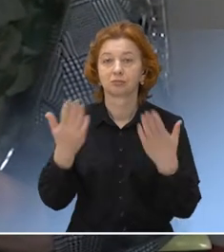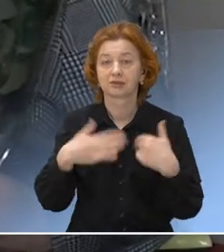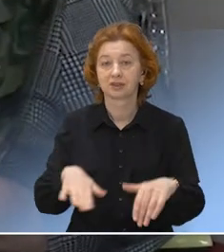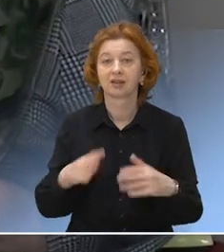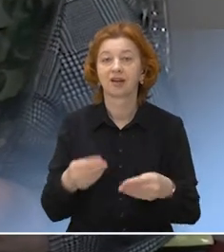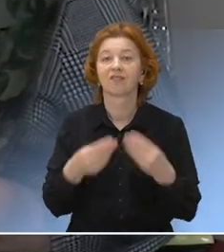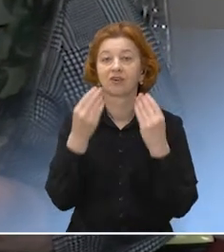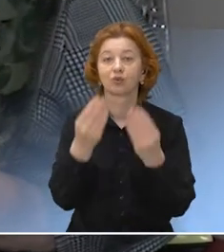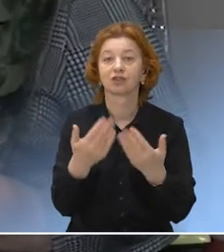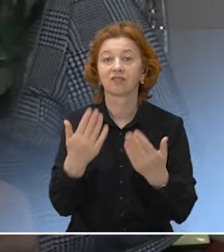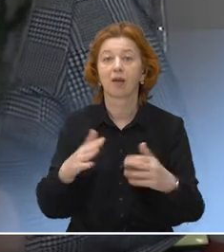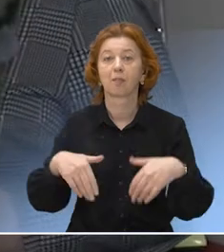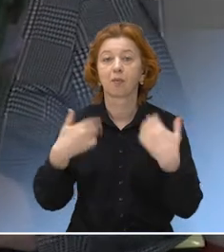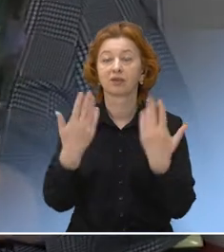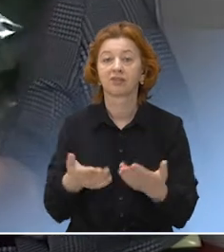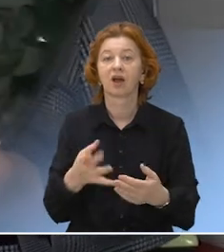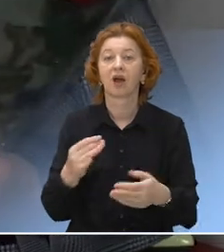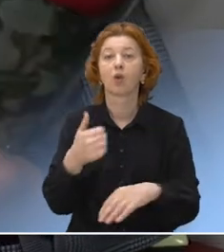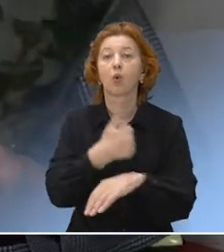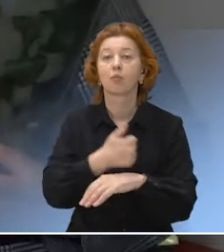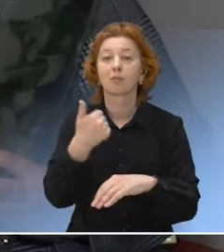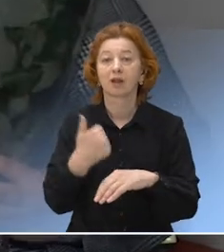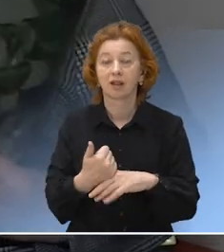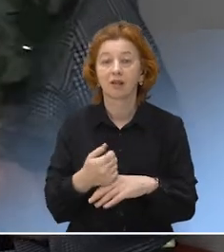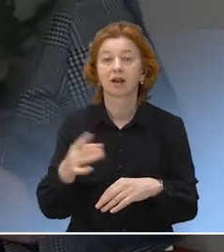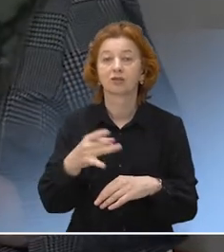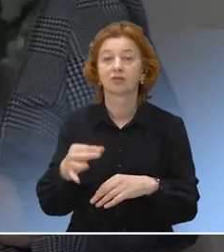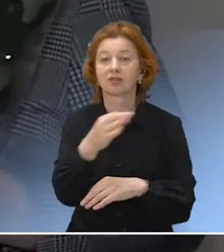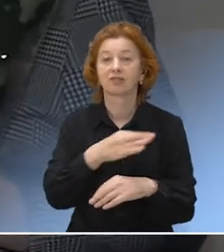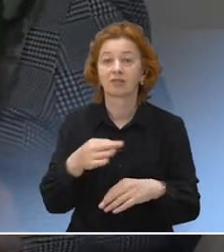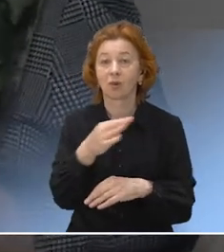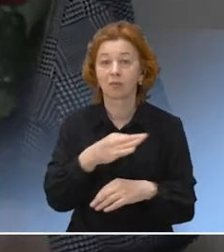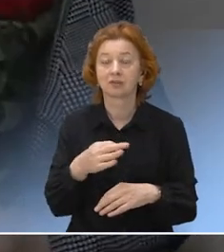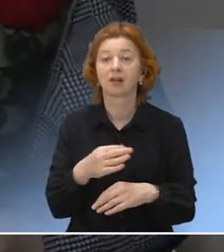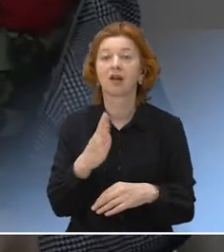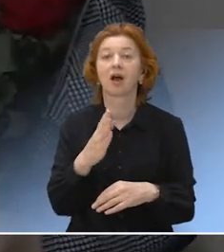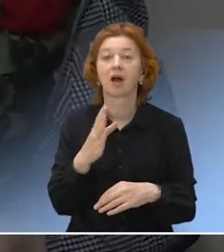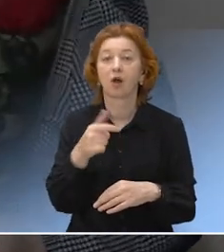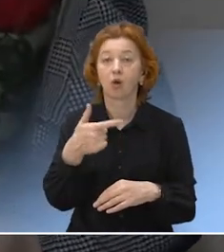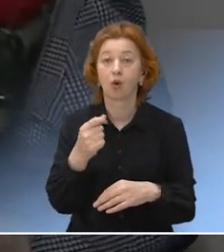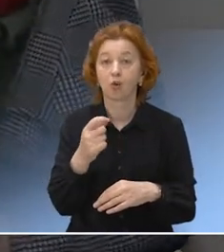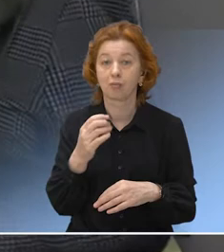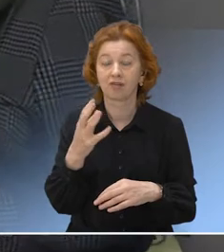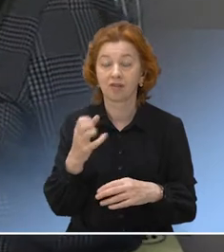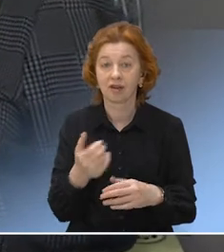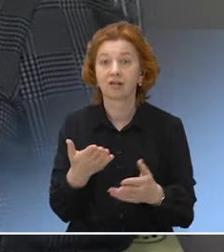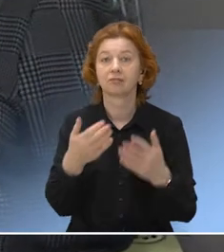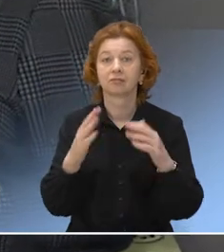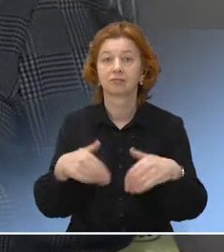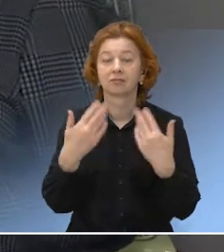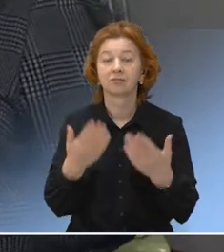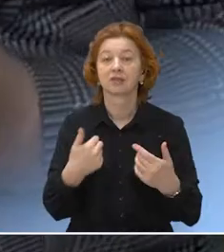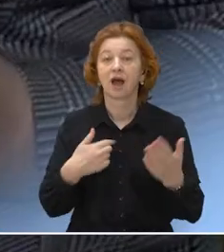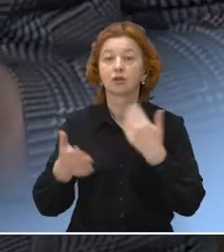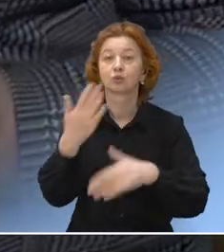приятно вручить вам поздравления от губернатора Ростовской области Василия Юрьевича Голубева. Большое